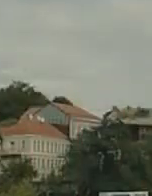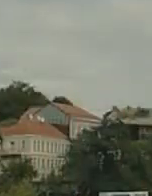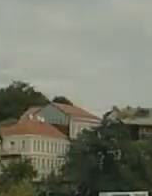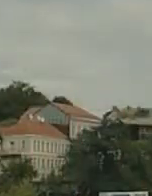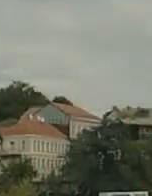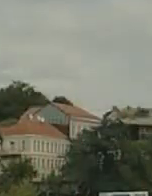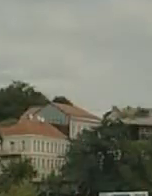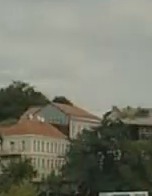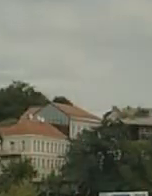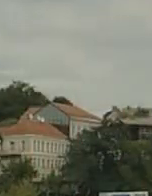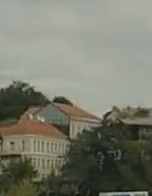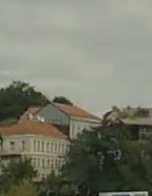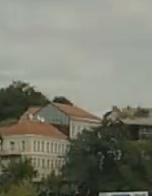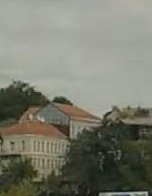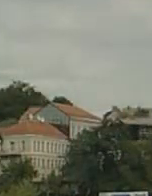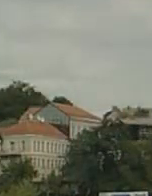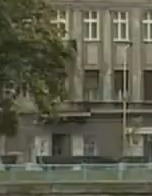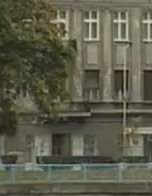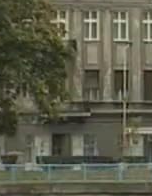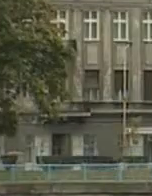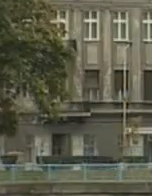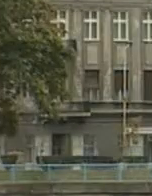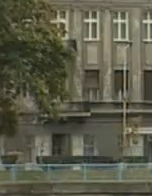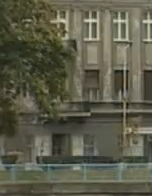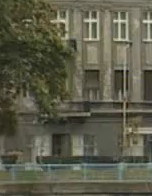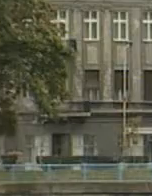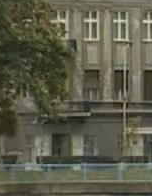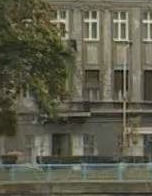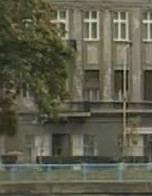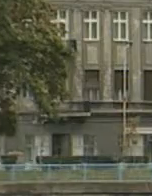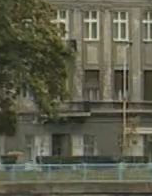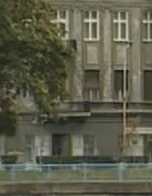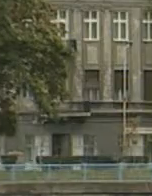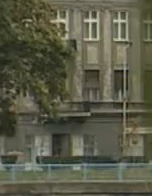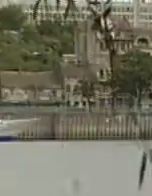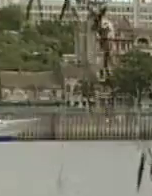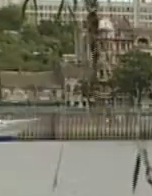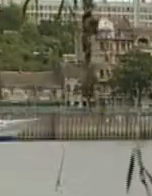Do kraja dana oblačno, povremeno sa kišom, temperatura do 16 stepeni.